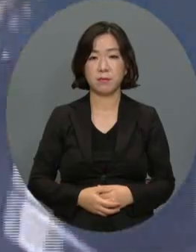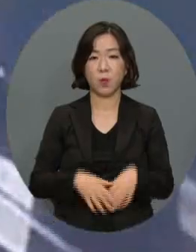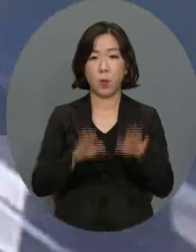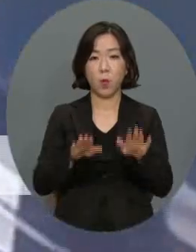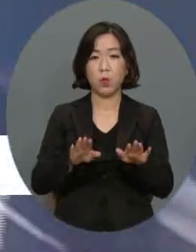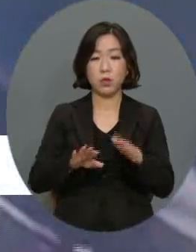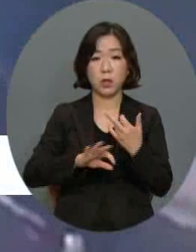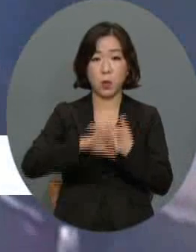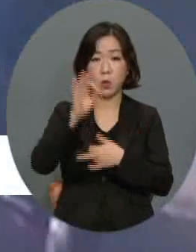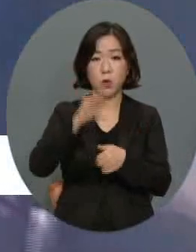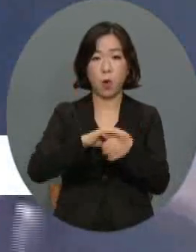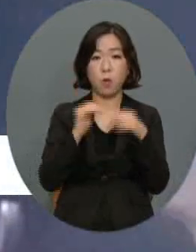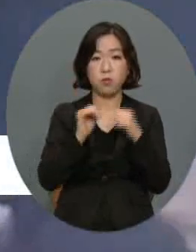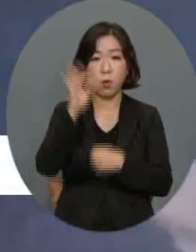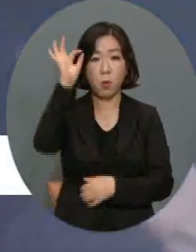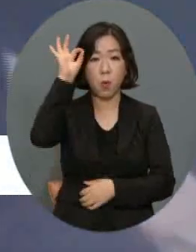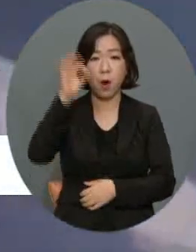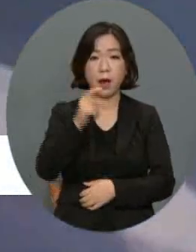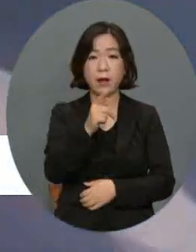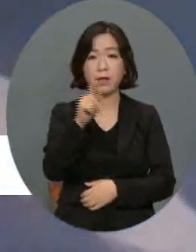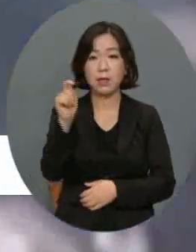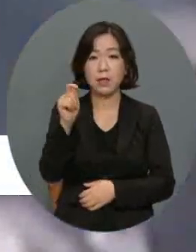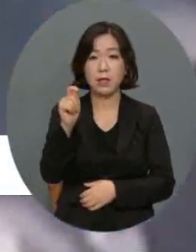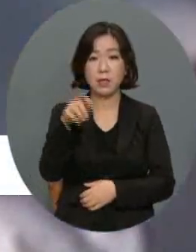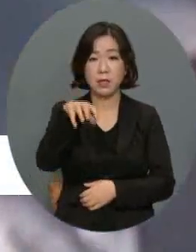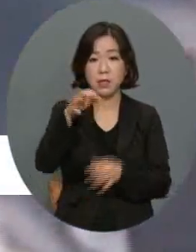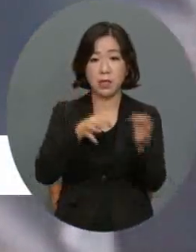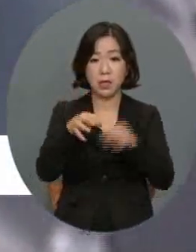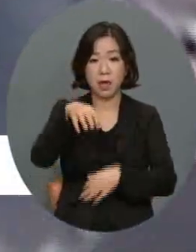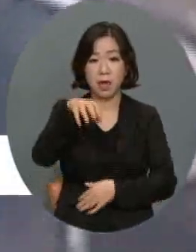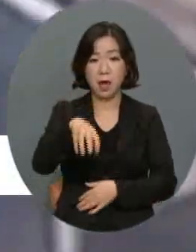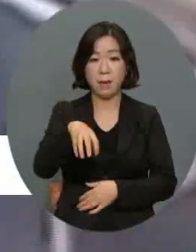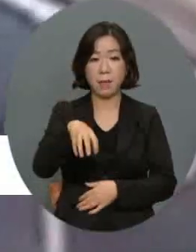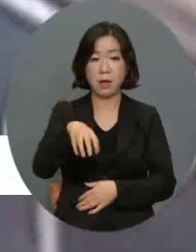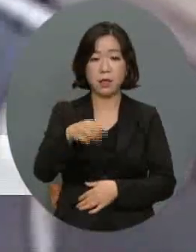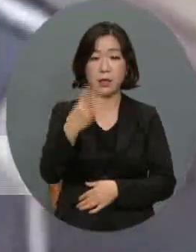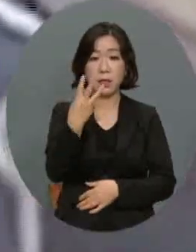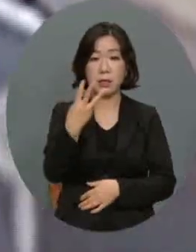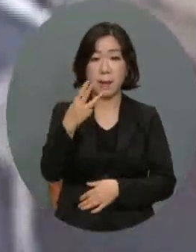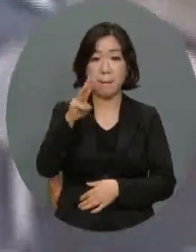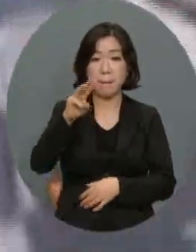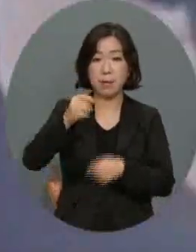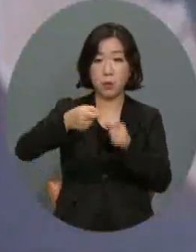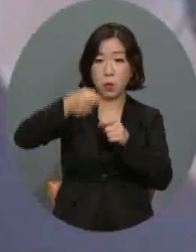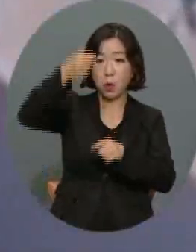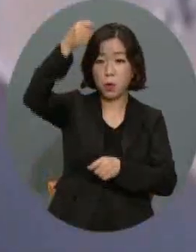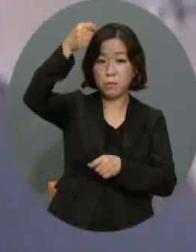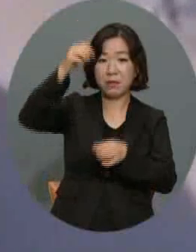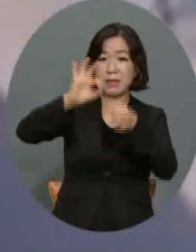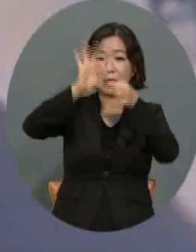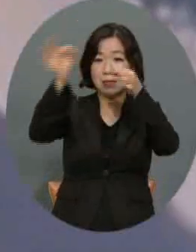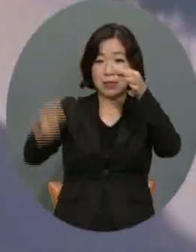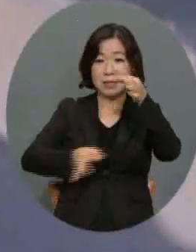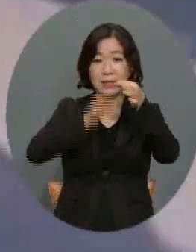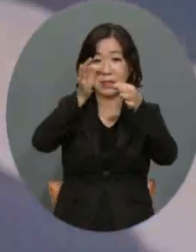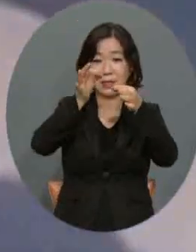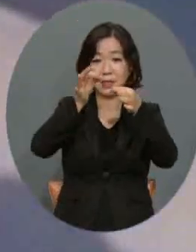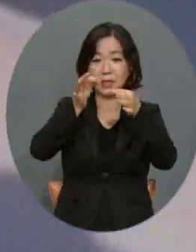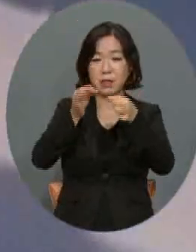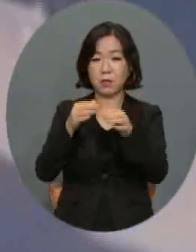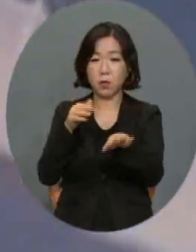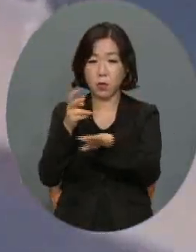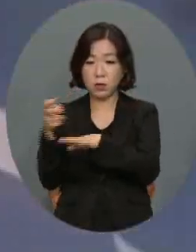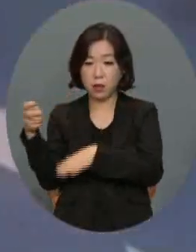오늘 오전 경북 포항의 한 KT 대리점 앞. 3m 높이에 매달린 커다란 케이블 드럼 옆으로 차량이